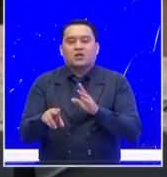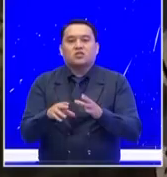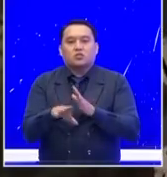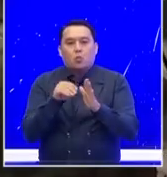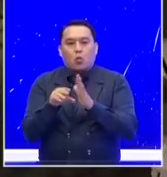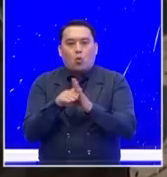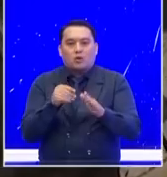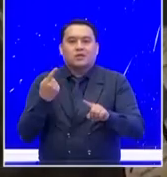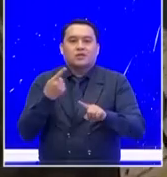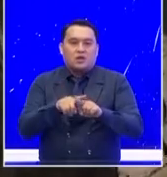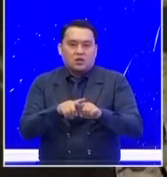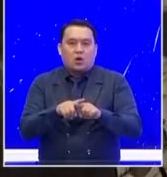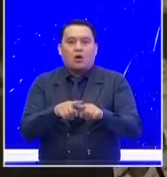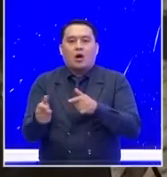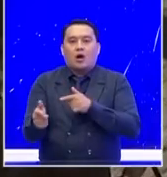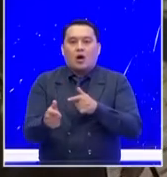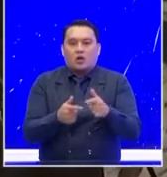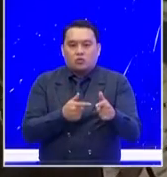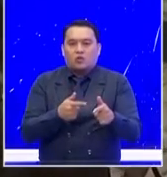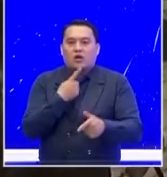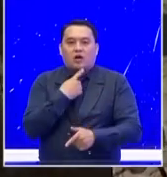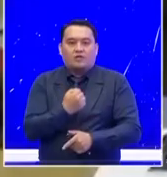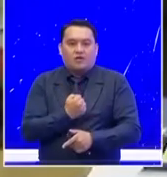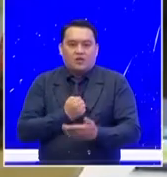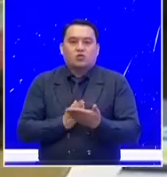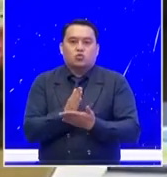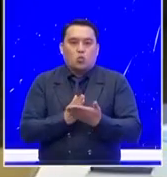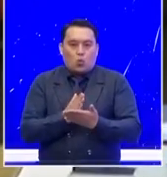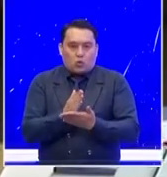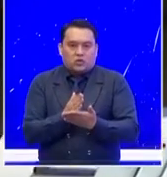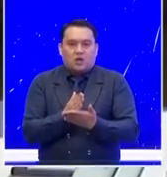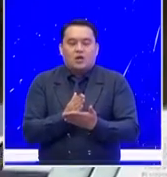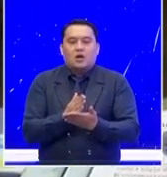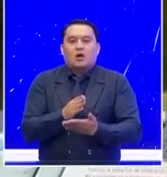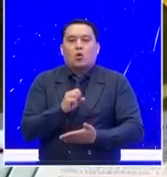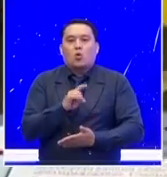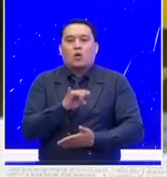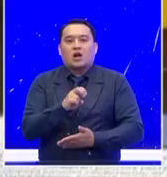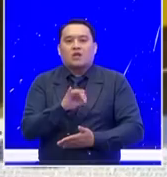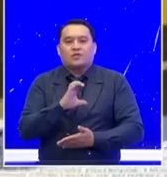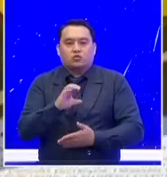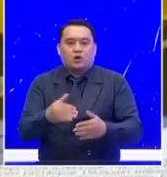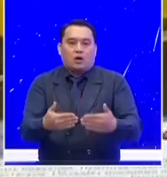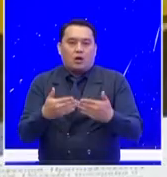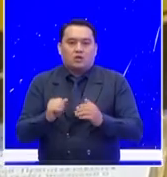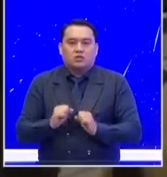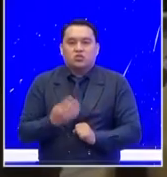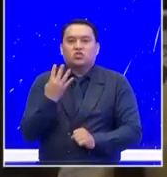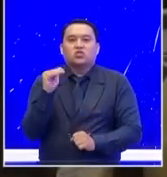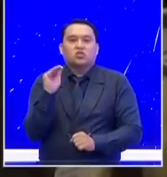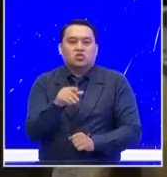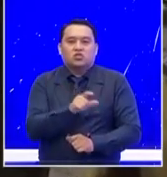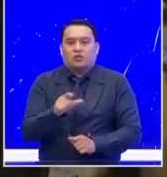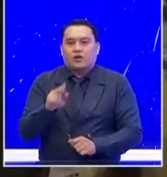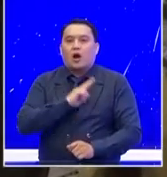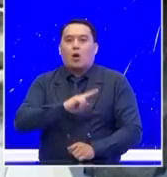а также о технической и боевой оснащенности военнослужащих в борьбе с пандемией коронавируса. Сейчас 4000